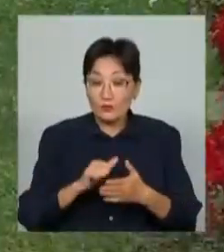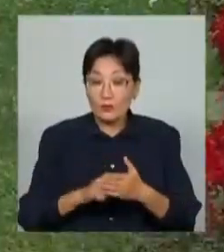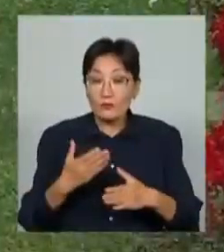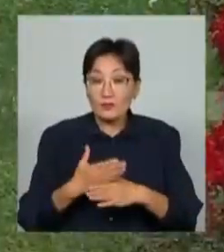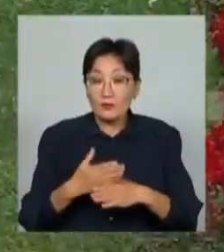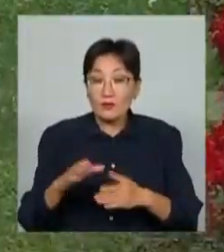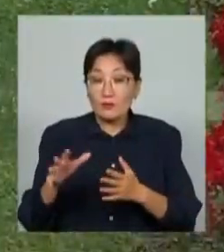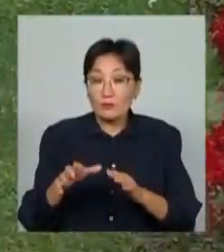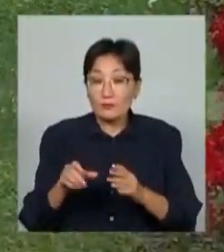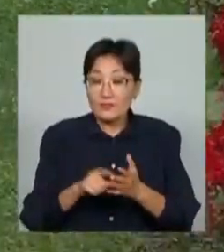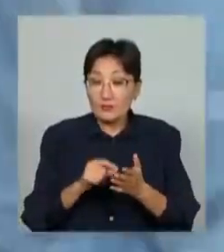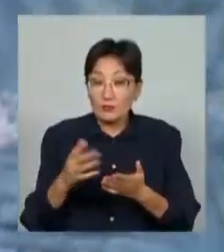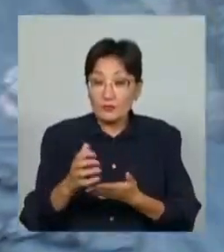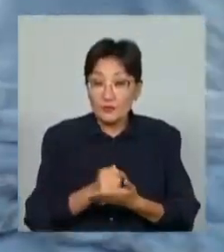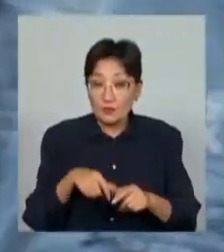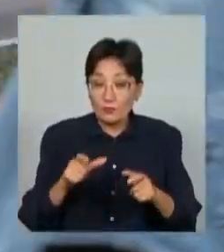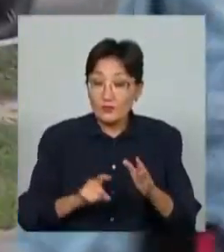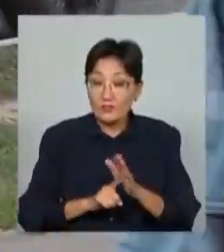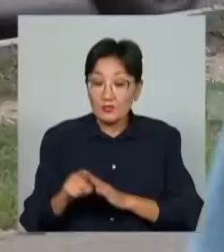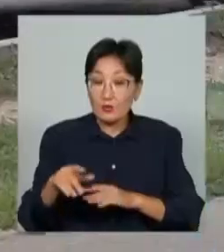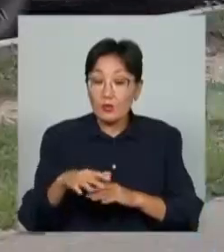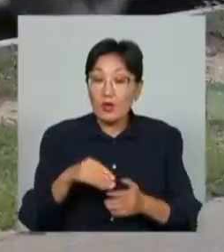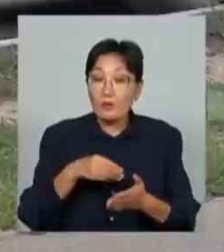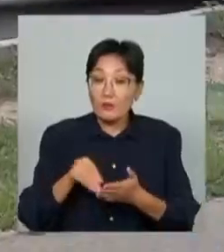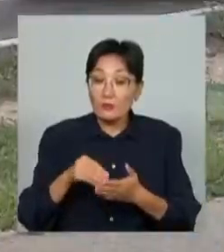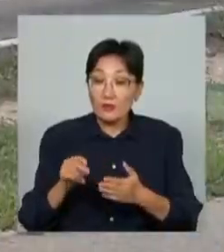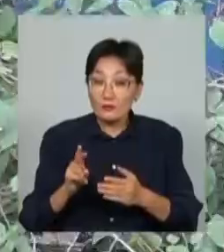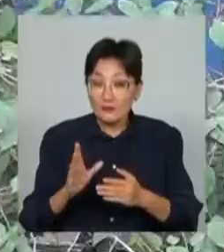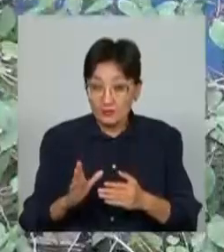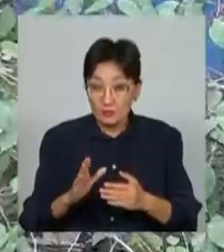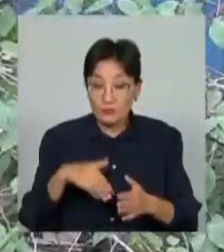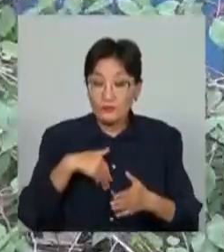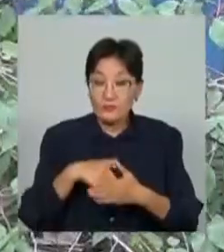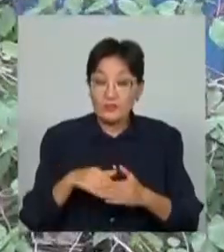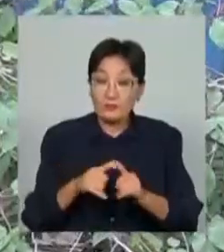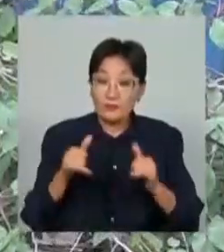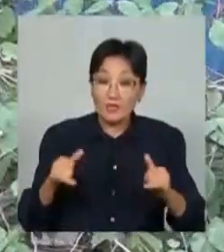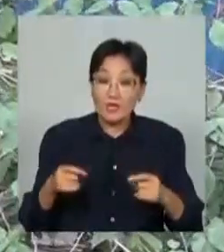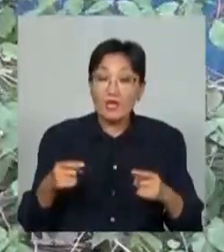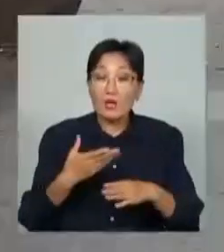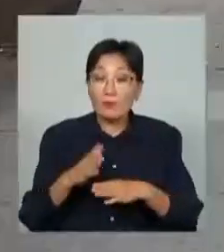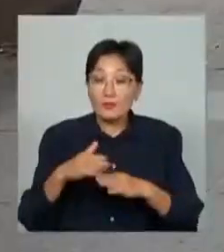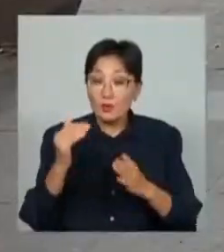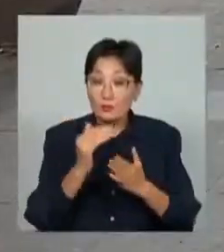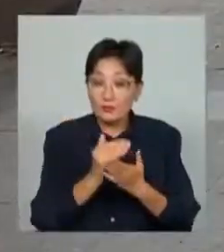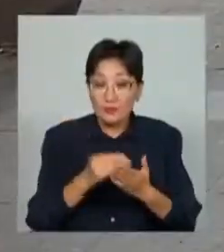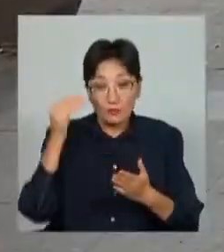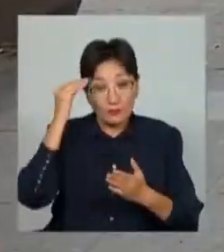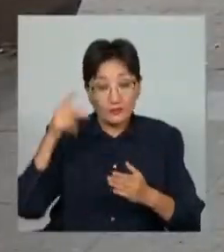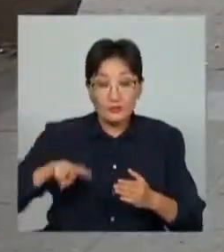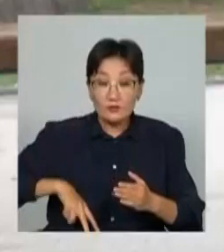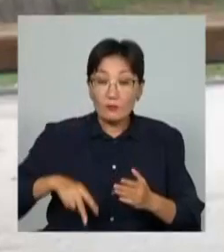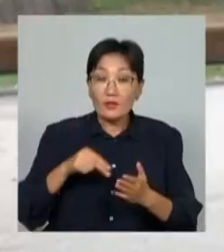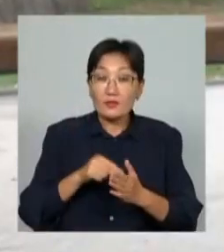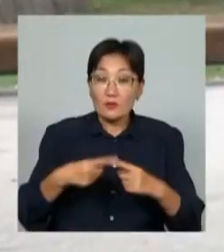благодаря снятию пенсионных сбережений люди начали массово скупать недвижимость. В то же время активно развиваются ипотечные программы. Но по мнению директора